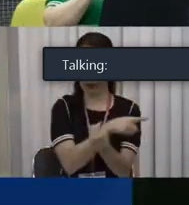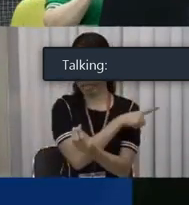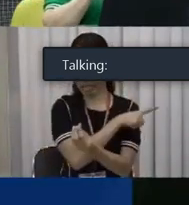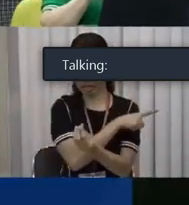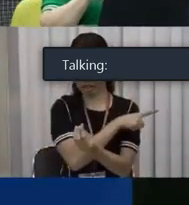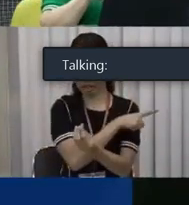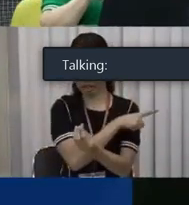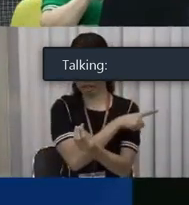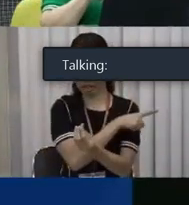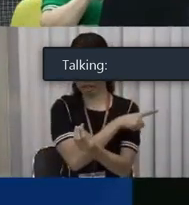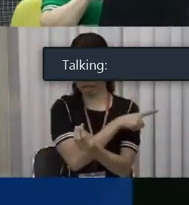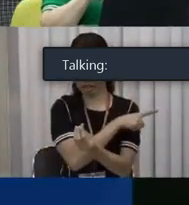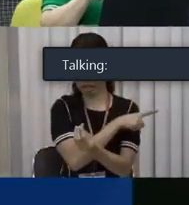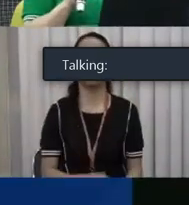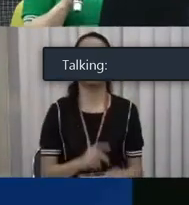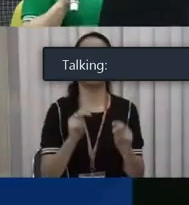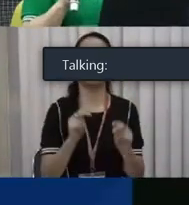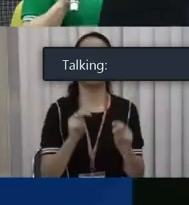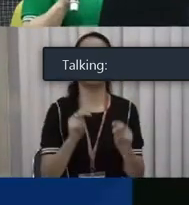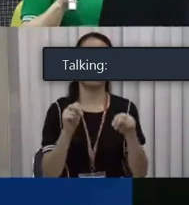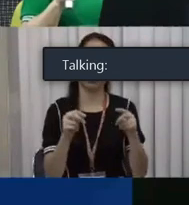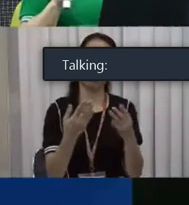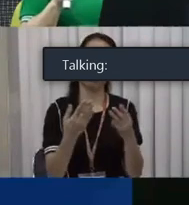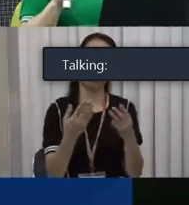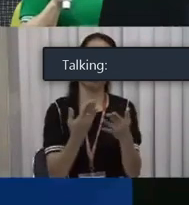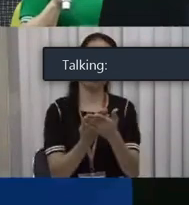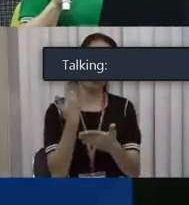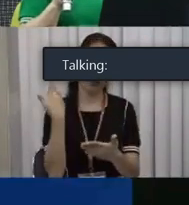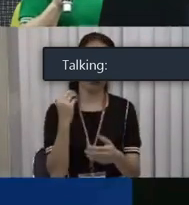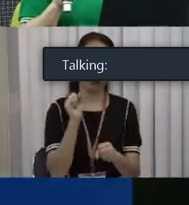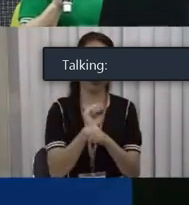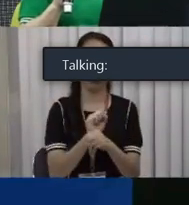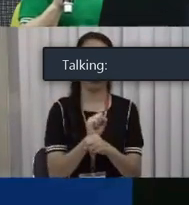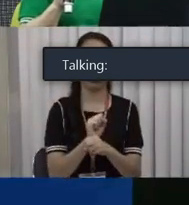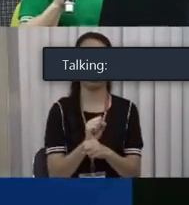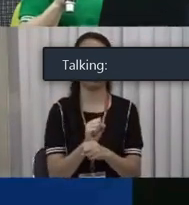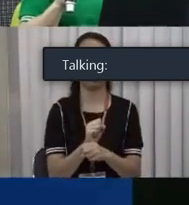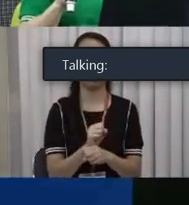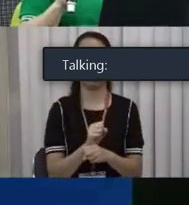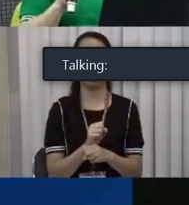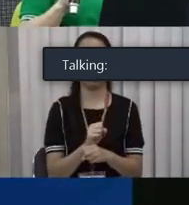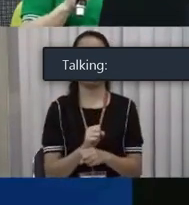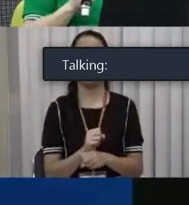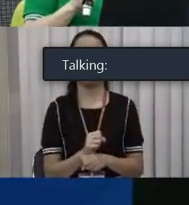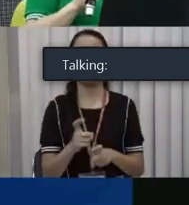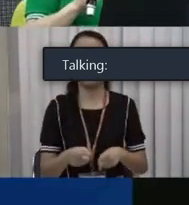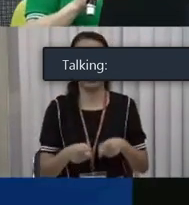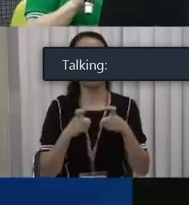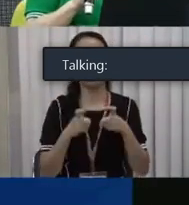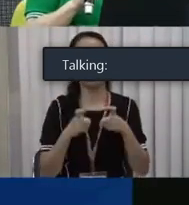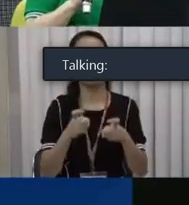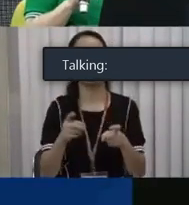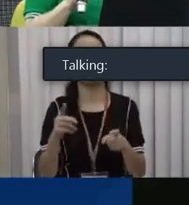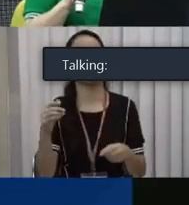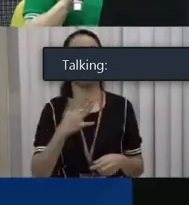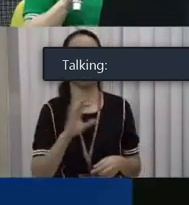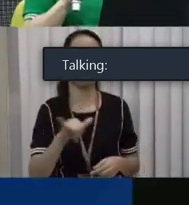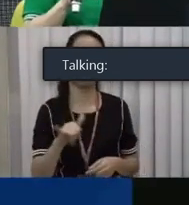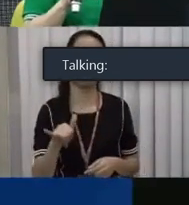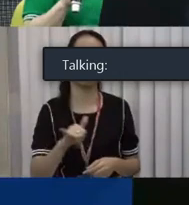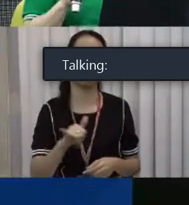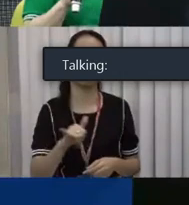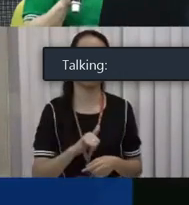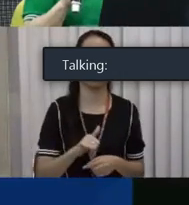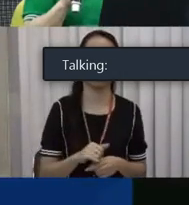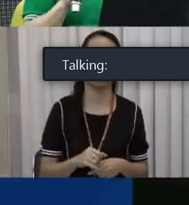maoni nga kinahanglan pod nga before ta manarbaho ato pon og hapinan og ginagmay ang ato ang